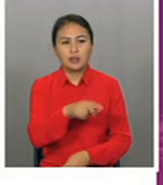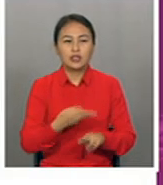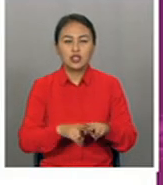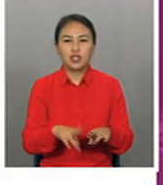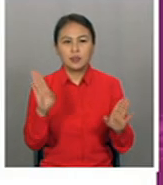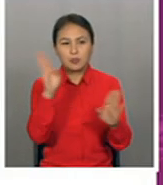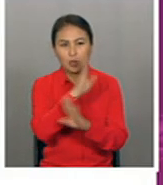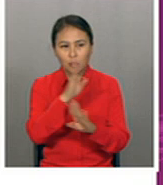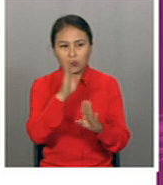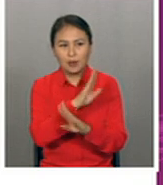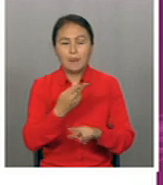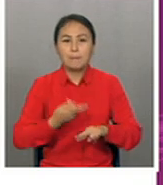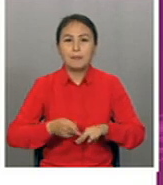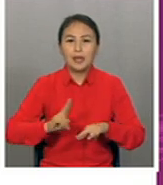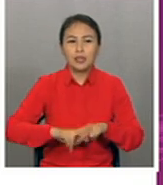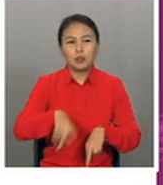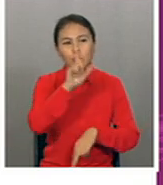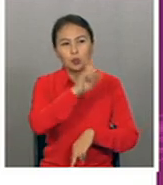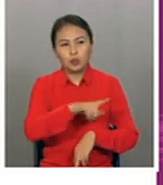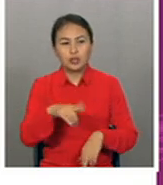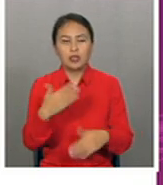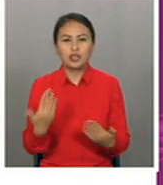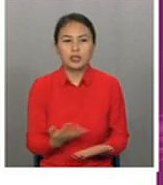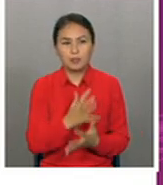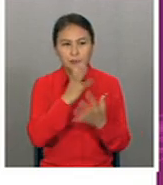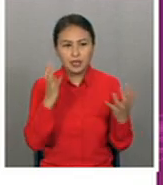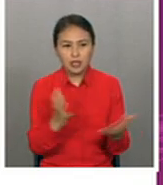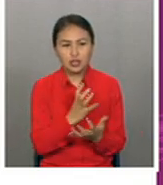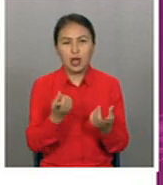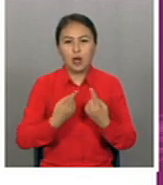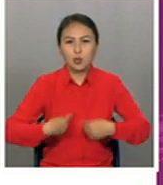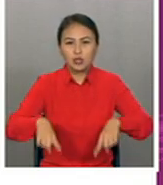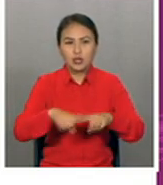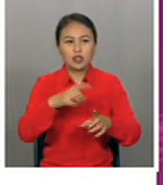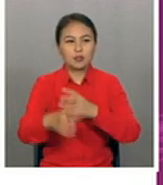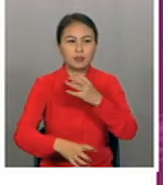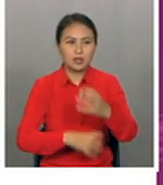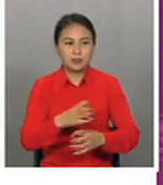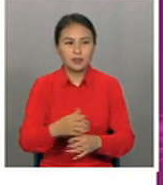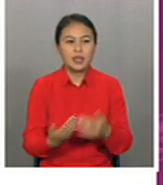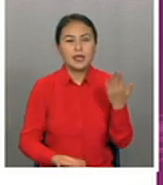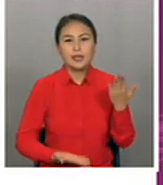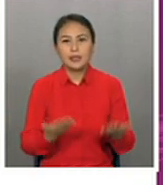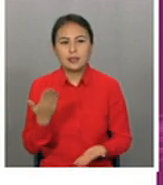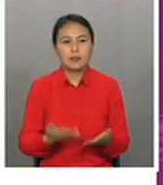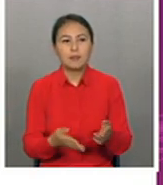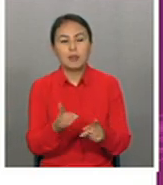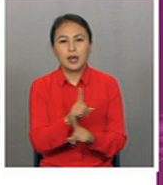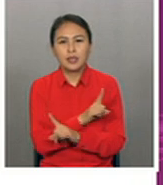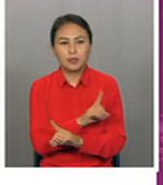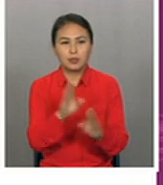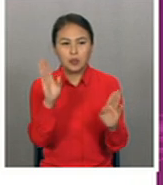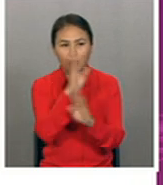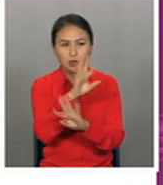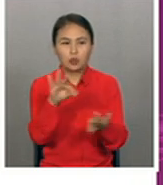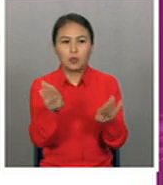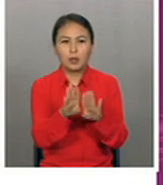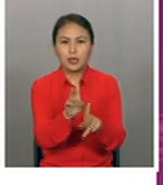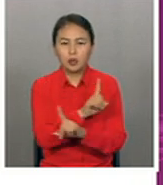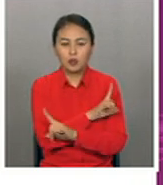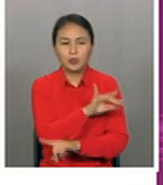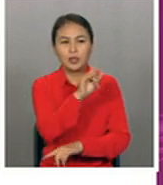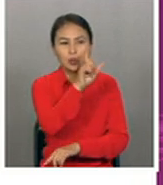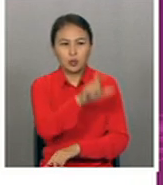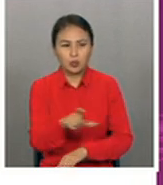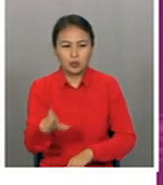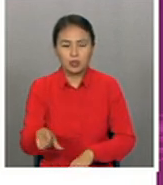это часть природы, поэтому люди должны беречь окружающий мир. Если погибнет природа, то погибнут